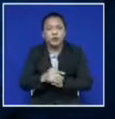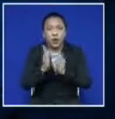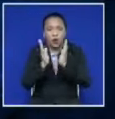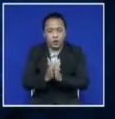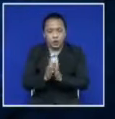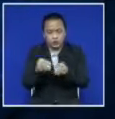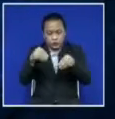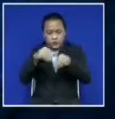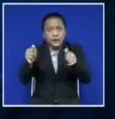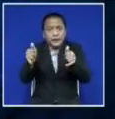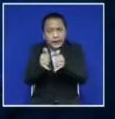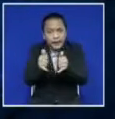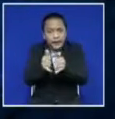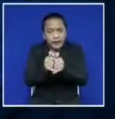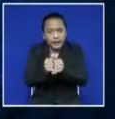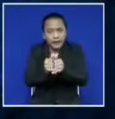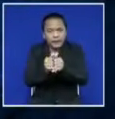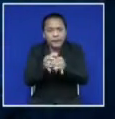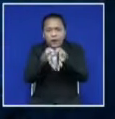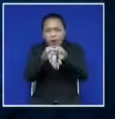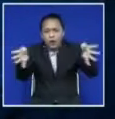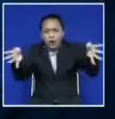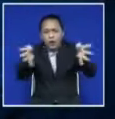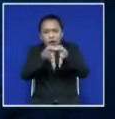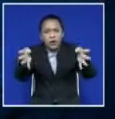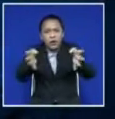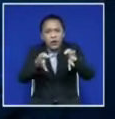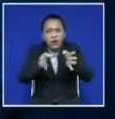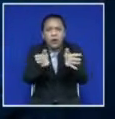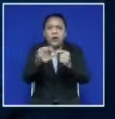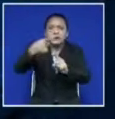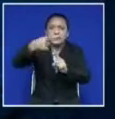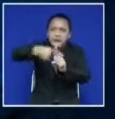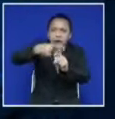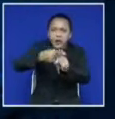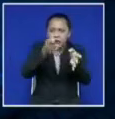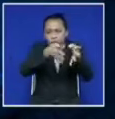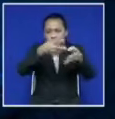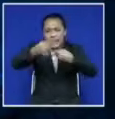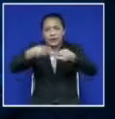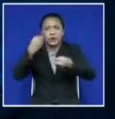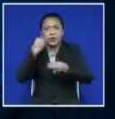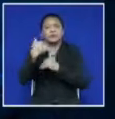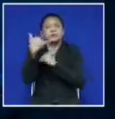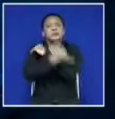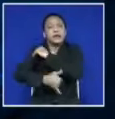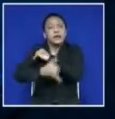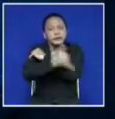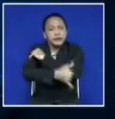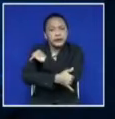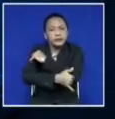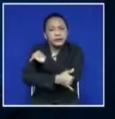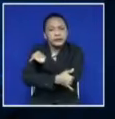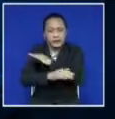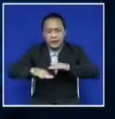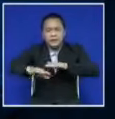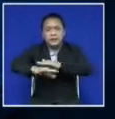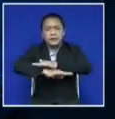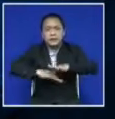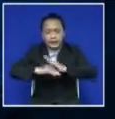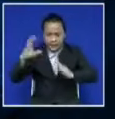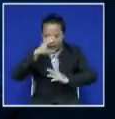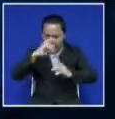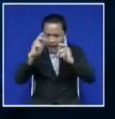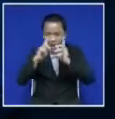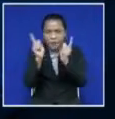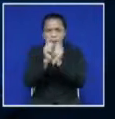ที่อยู่ที่แฟลตรอบๆตลาดกุ้งนะครับซึ่งเป็นชาวต่างชาติก็เบื้องต้นค้นหาไป